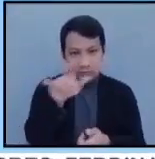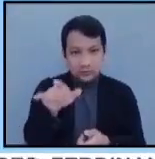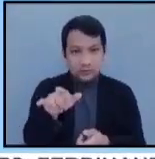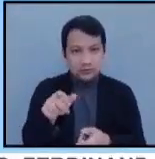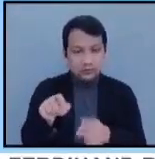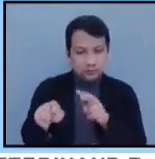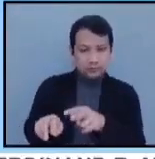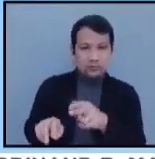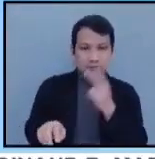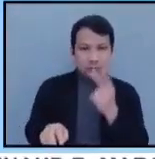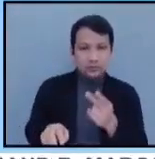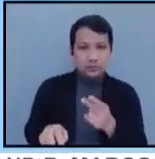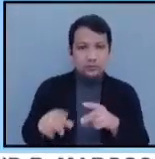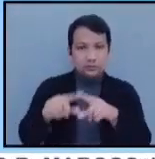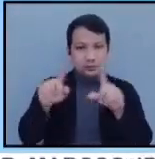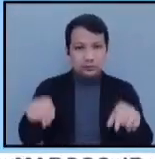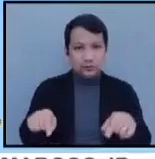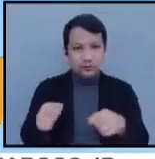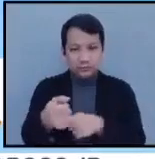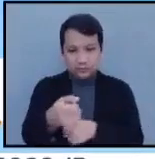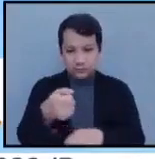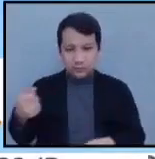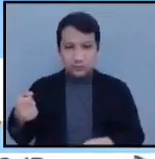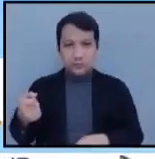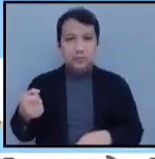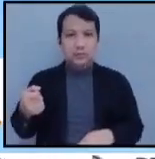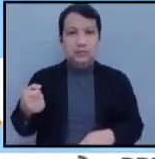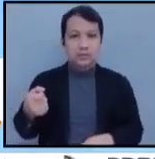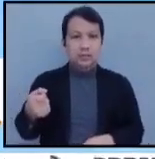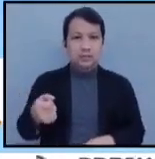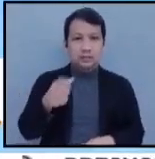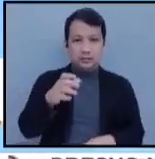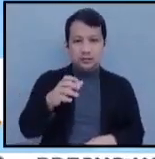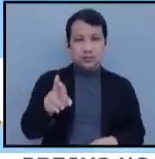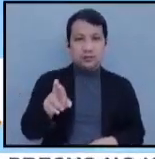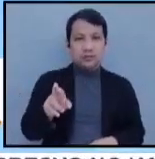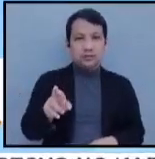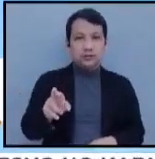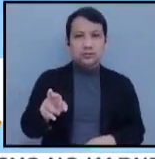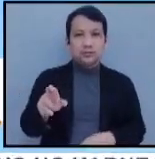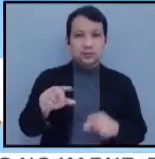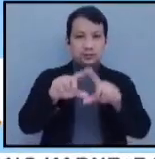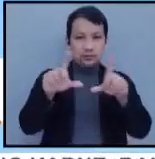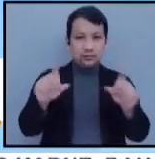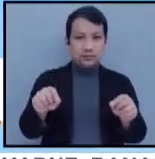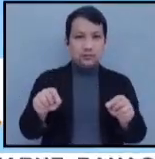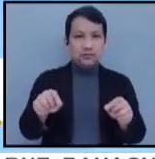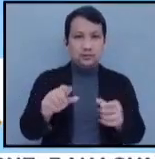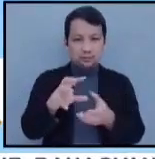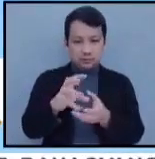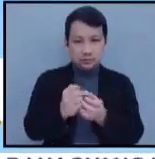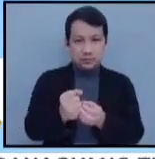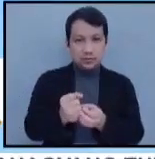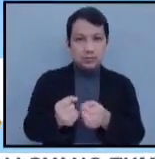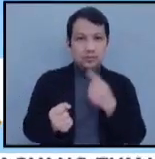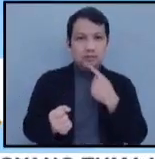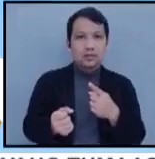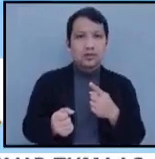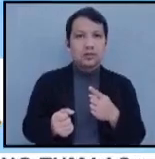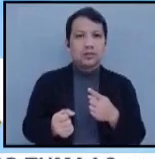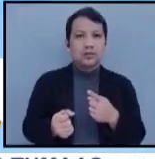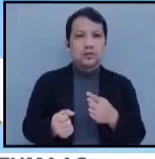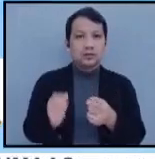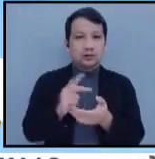crew sa tila kabinet ng mismong palikuran ng eroplano ang kapirasong lamukos na papel na pinila sa isang notebook na